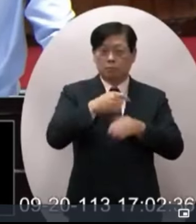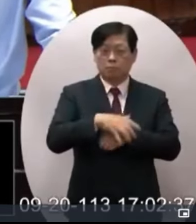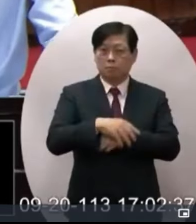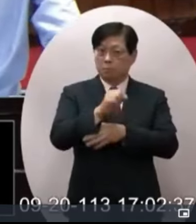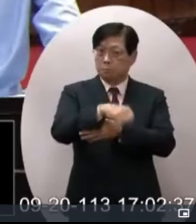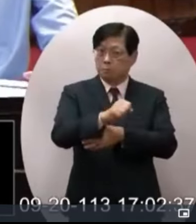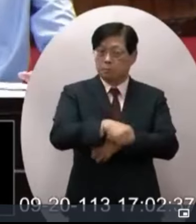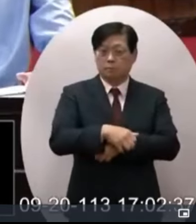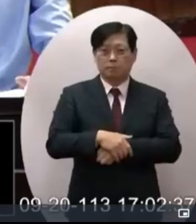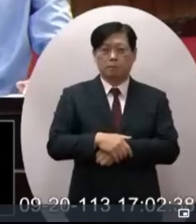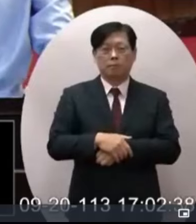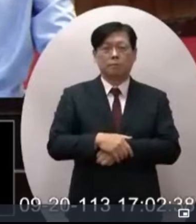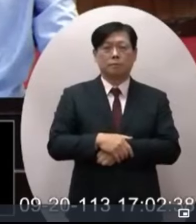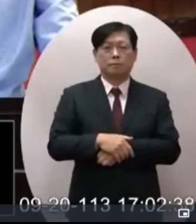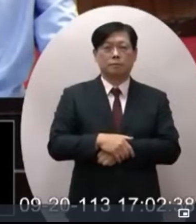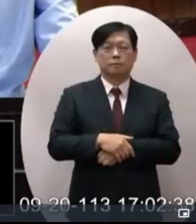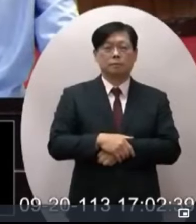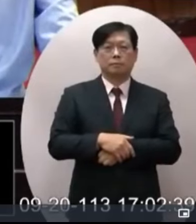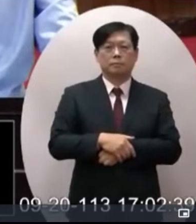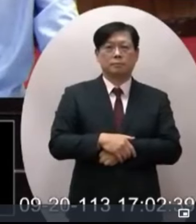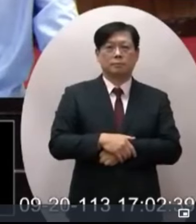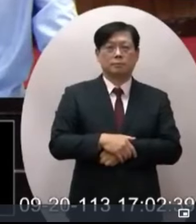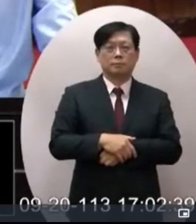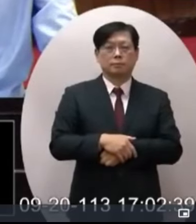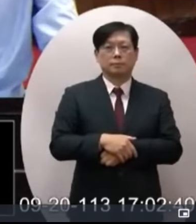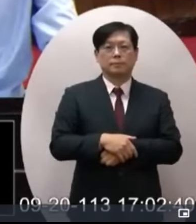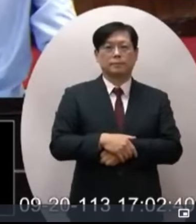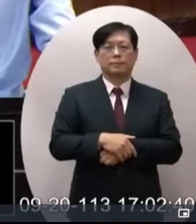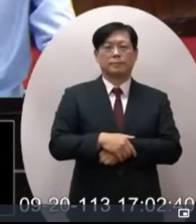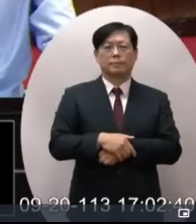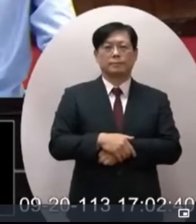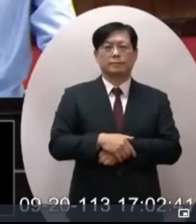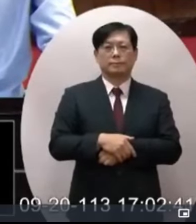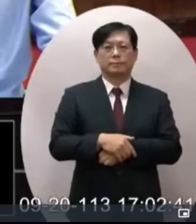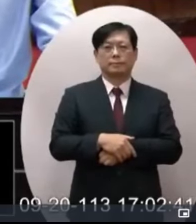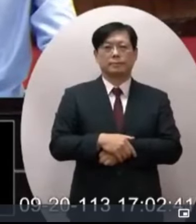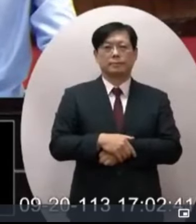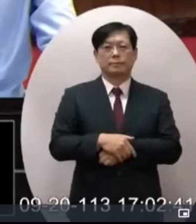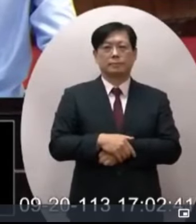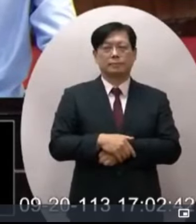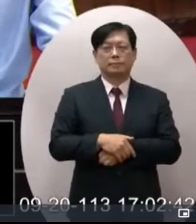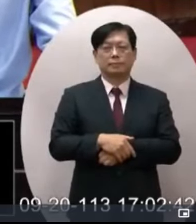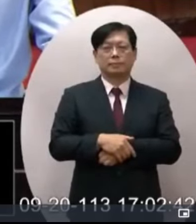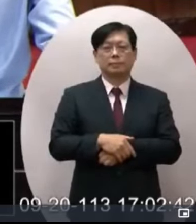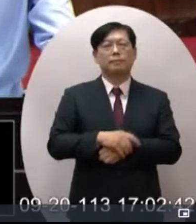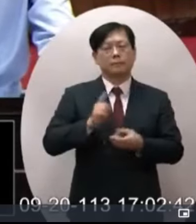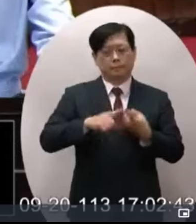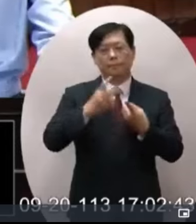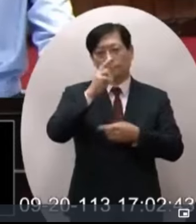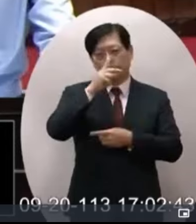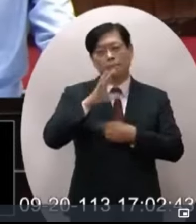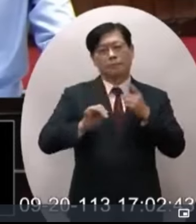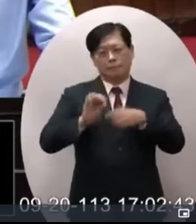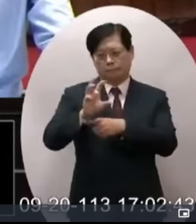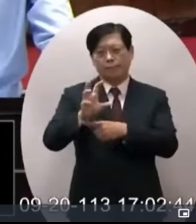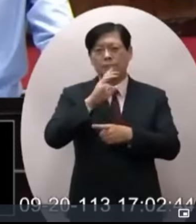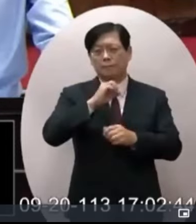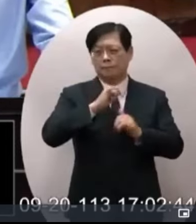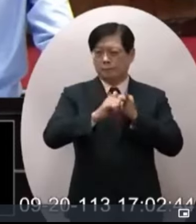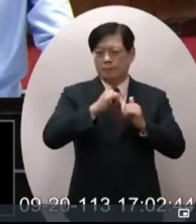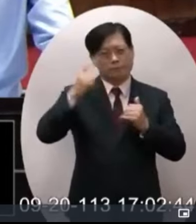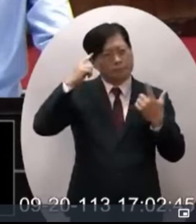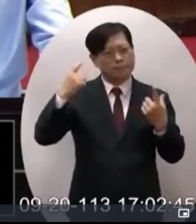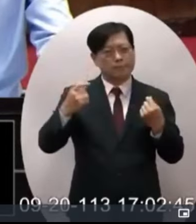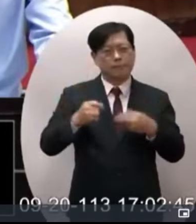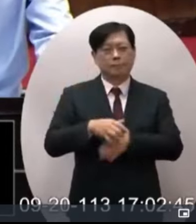可不可以承诺？ 谢谢委员，我想委员这种嫉恶如仇的精神，多数的人跟您是一样的。 没错，80%的台湾民众跟